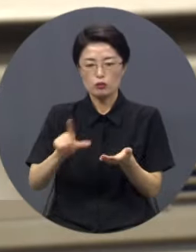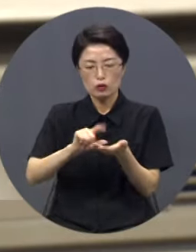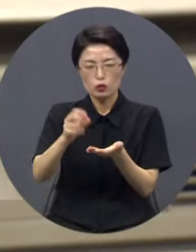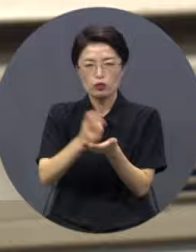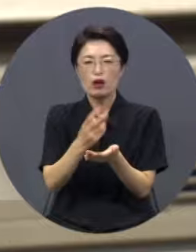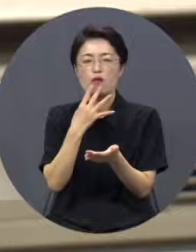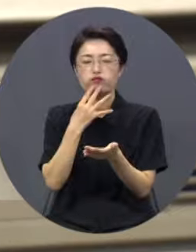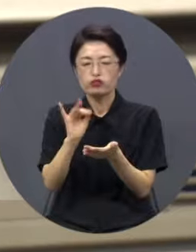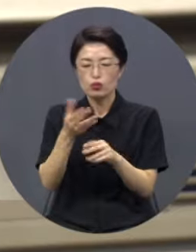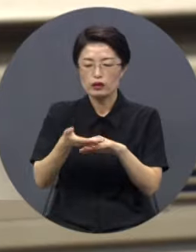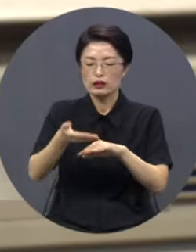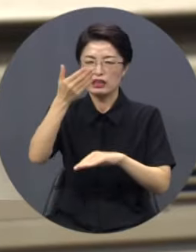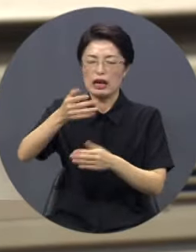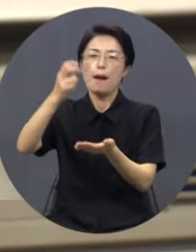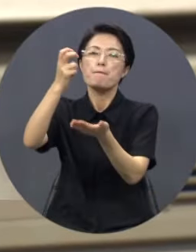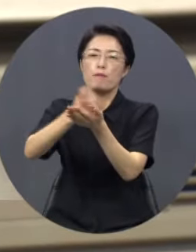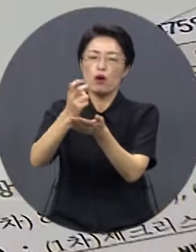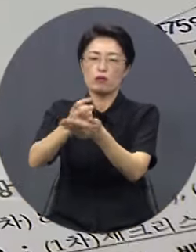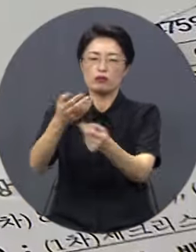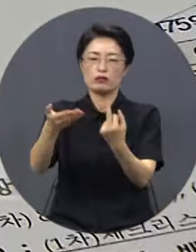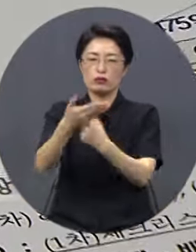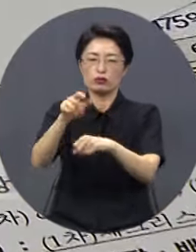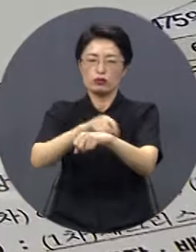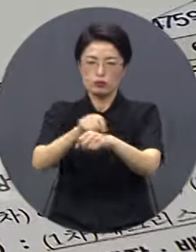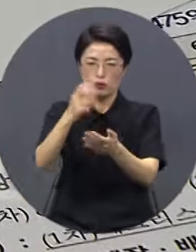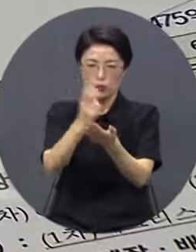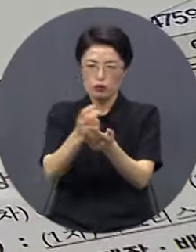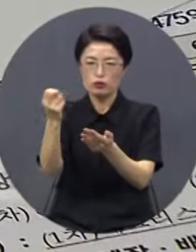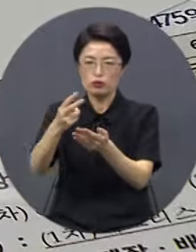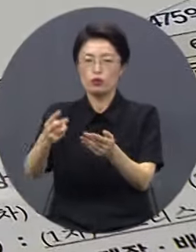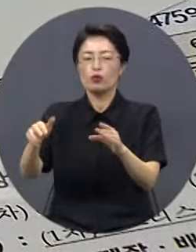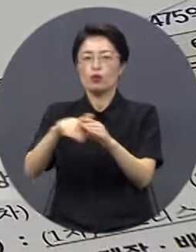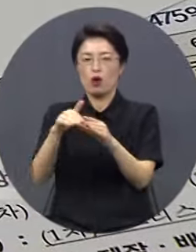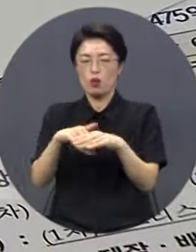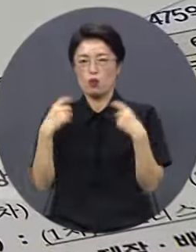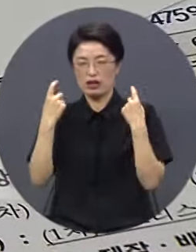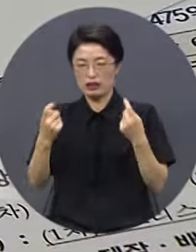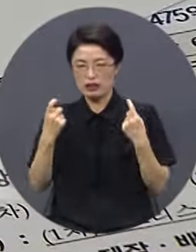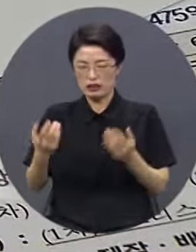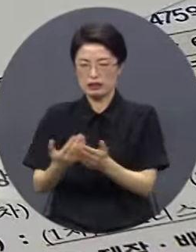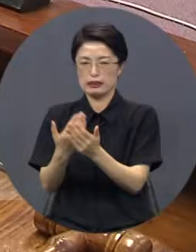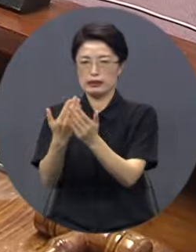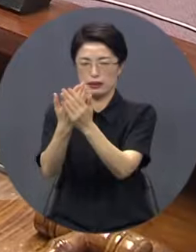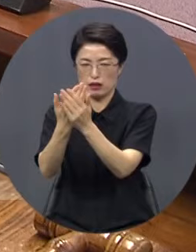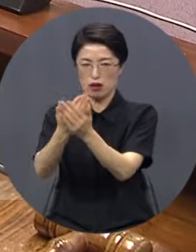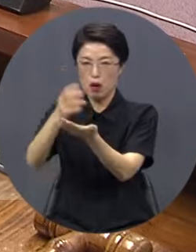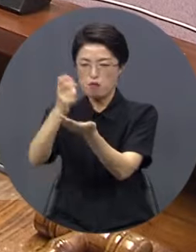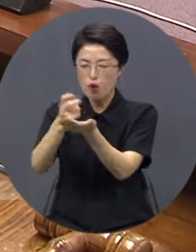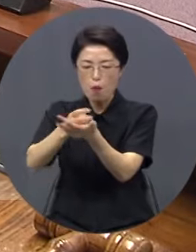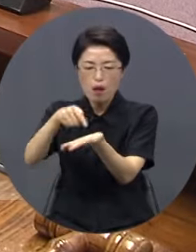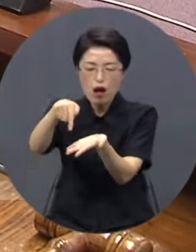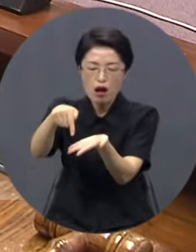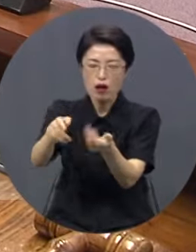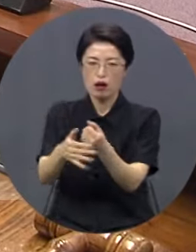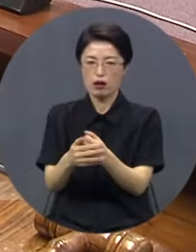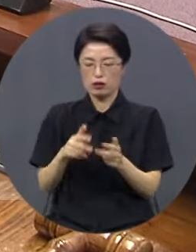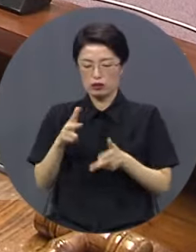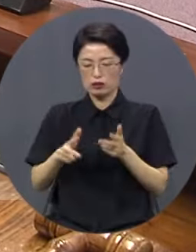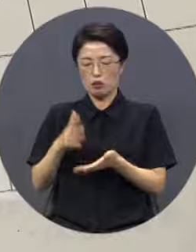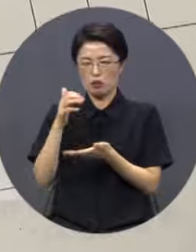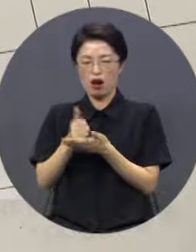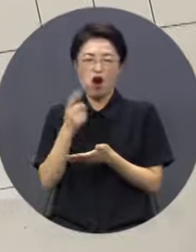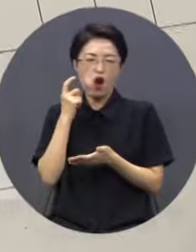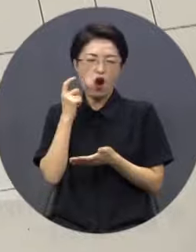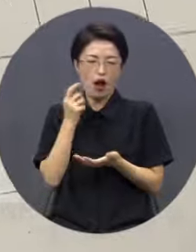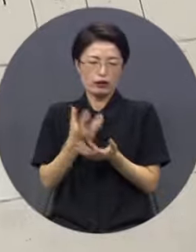제주 특별법과 정 처분에 근거가 되는 관광 진흥법 어디에도 사업자가 거짓으로 자료를 제출할 경우 재검토